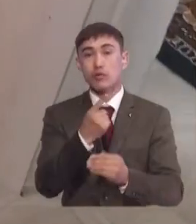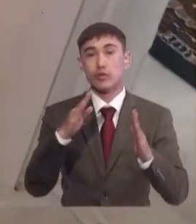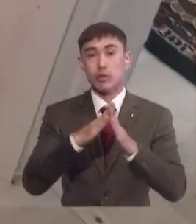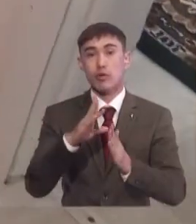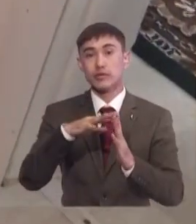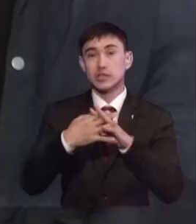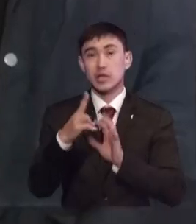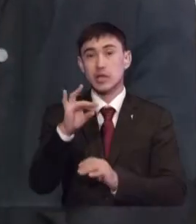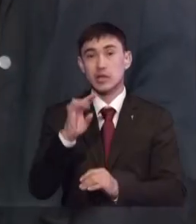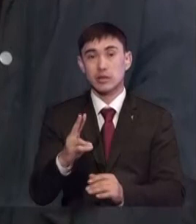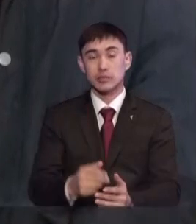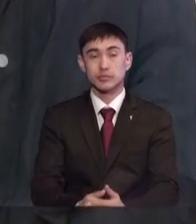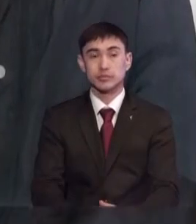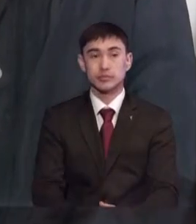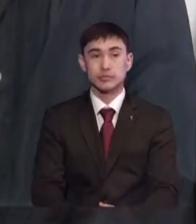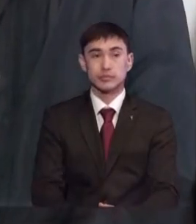Кеген.